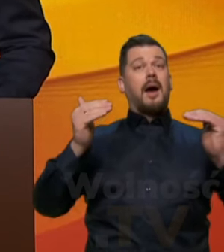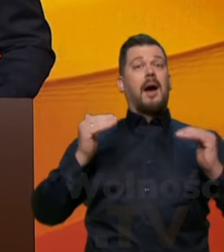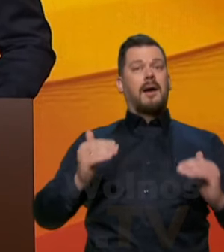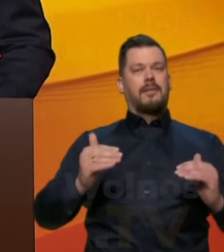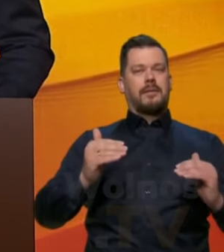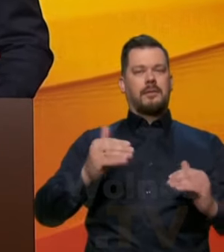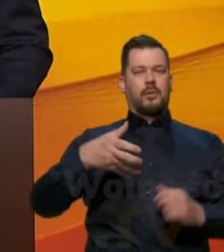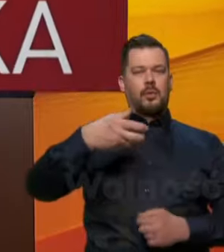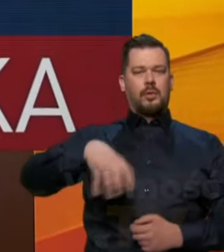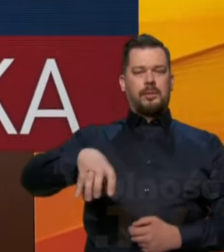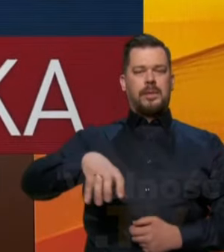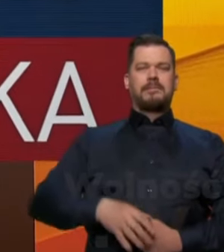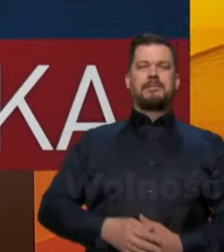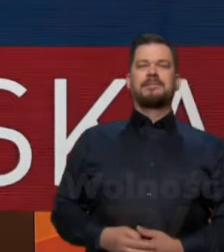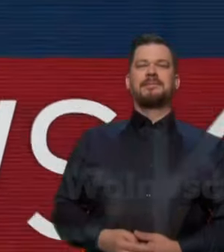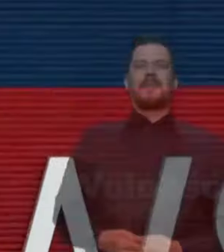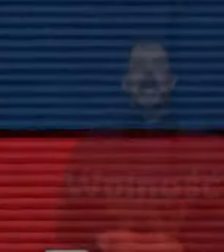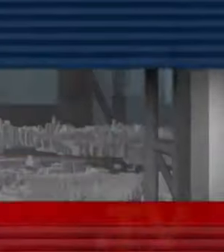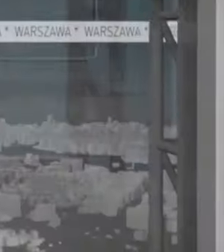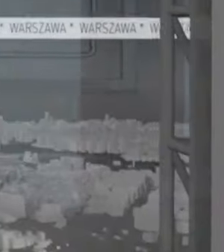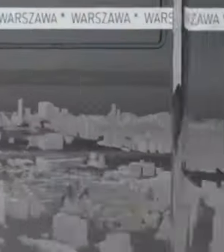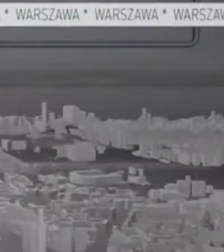kategorię.